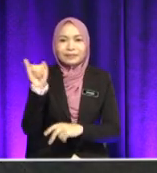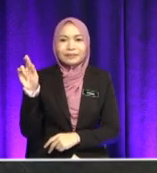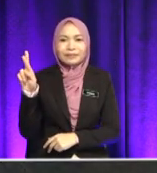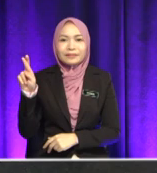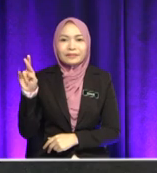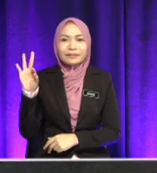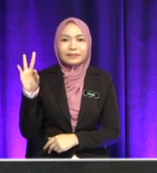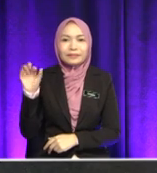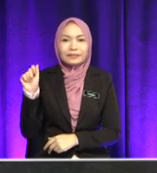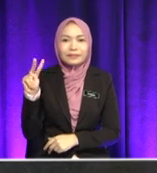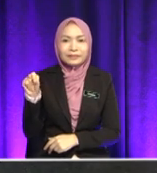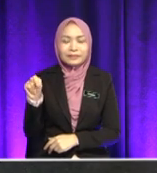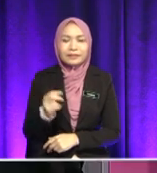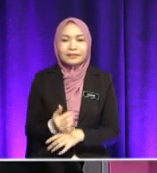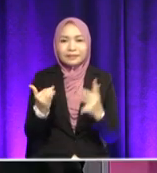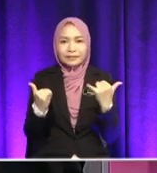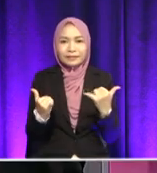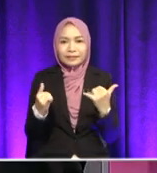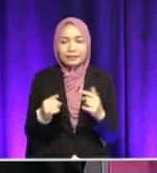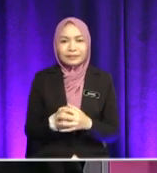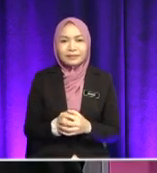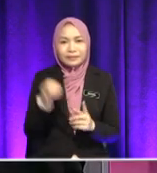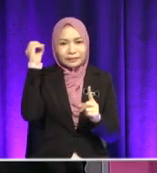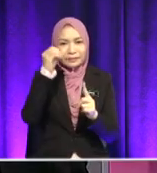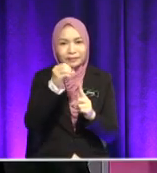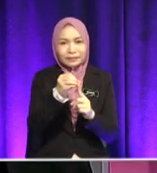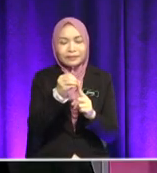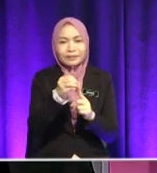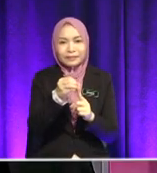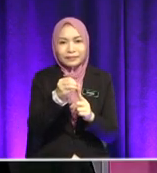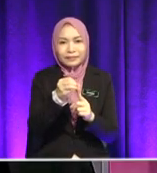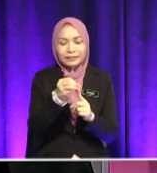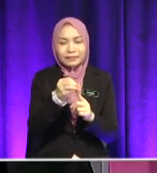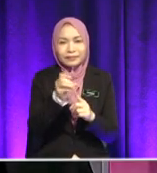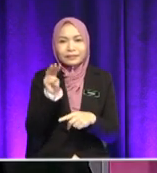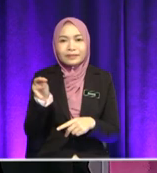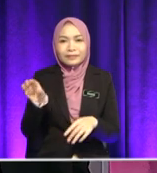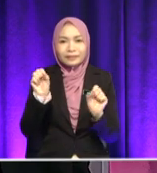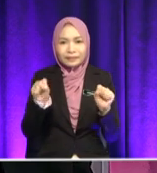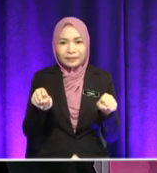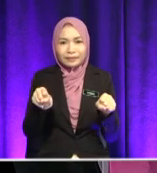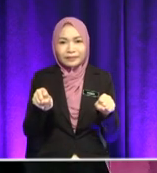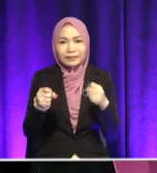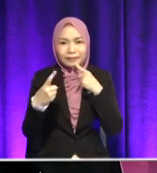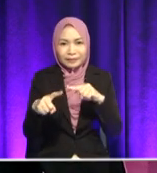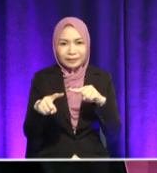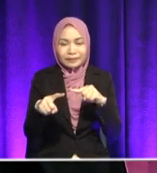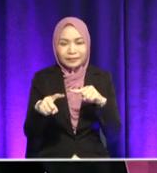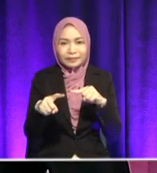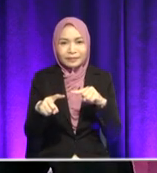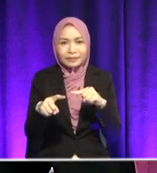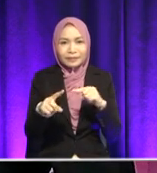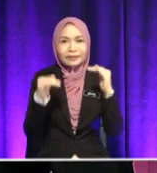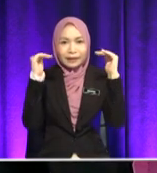untuk part ini segmen ini adalah dapat menyelesaikan soal dan Betara Kemayoran berpikir arah tinggi performed SPM